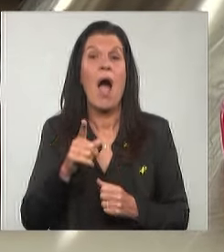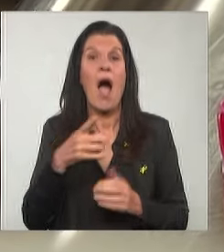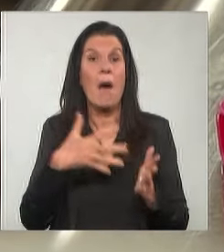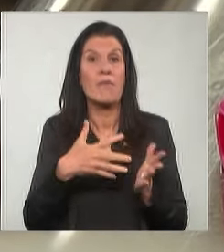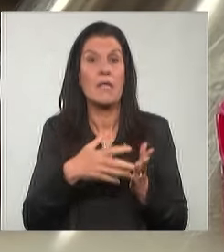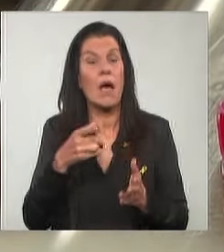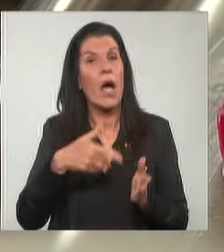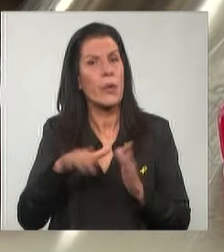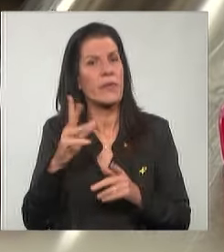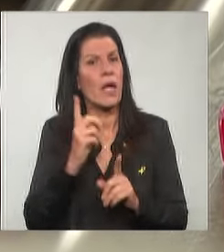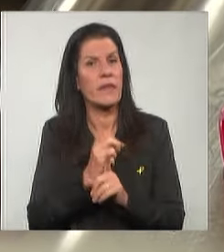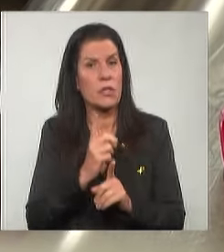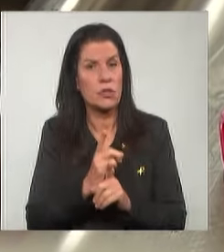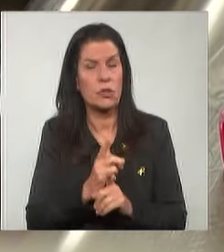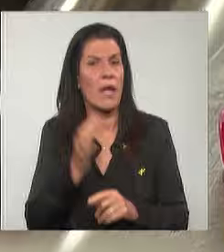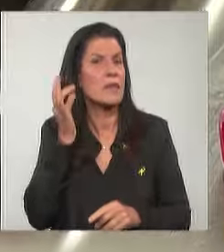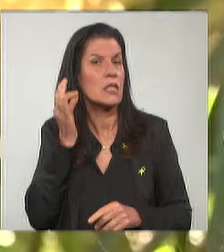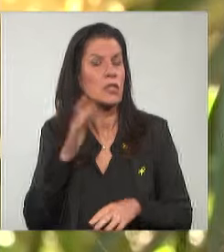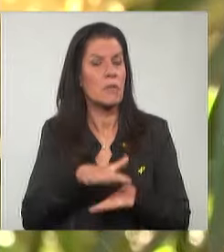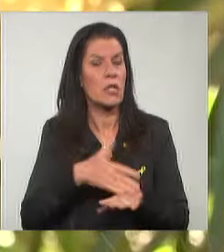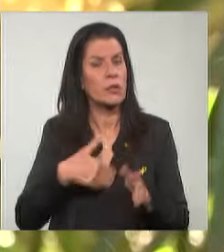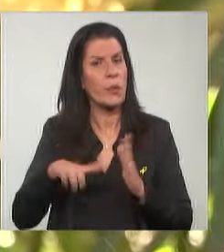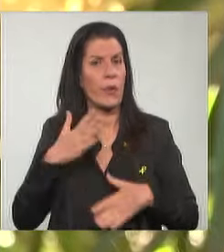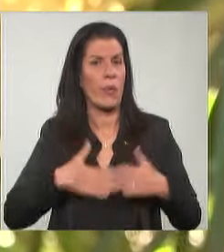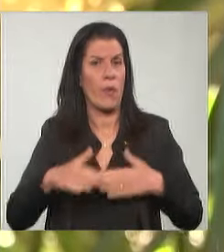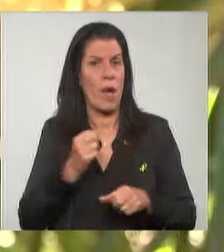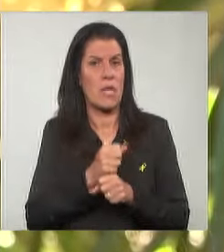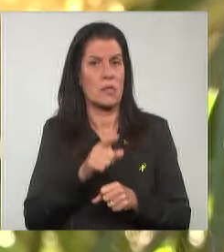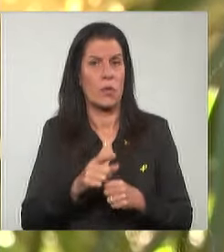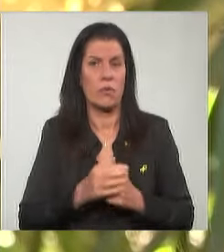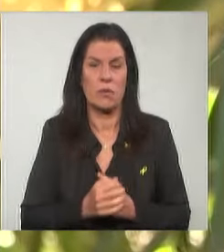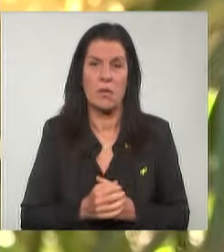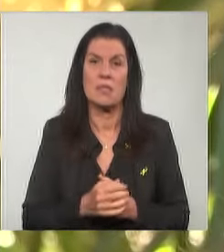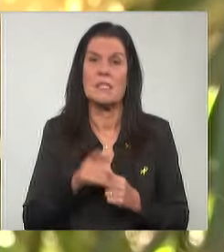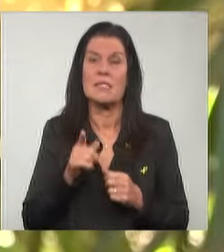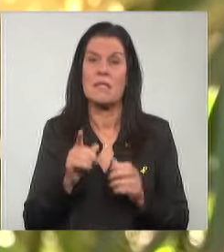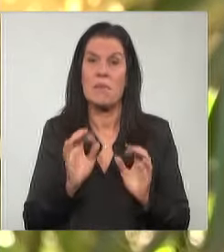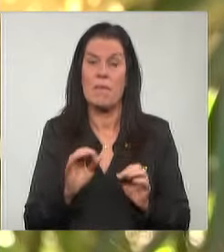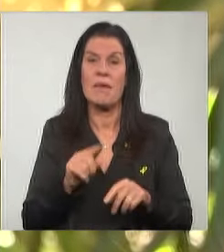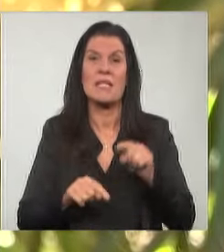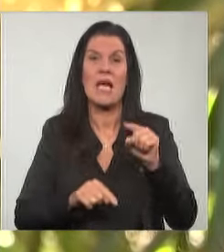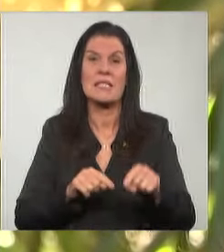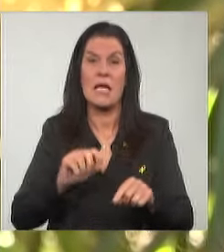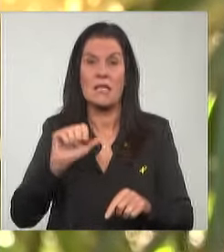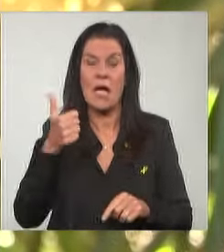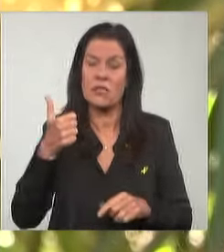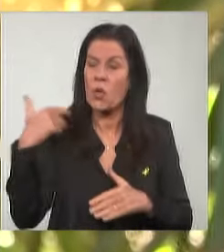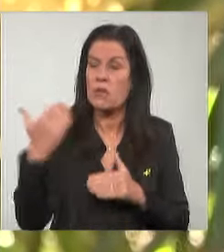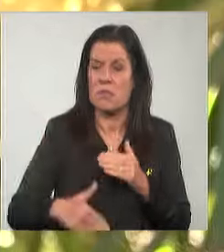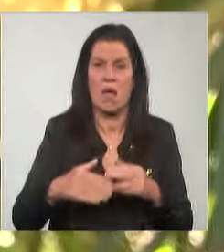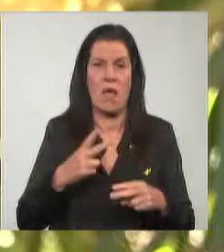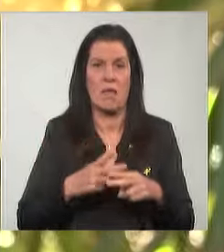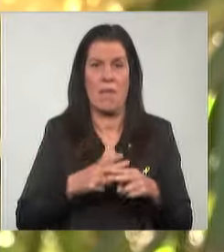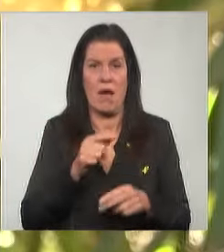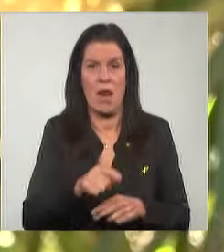נגישה ונשים ירגישו נוח יותר לעשות אותה. זה בעצם הצעד הראשון במיגור המחלה הזאת, וכן, זה